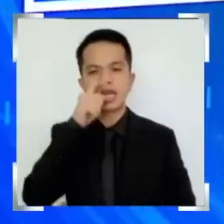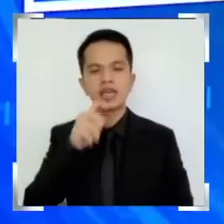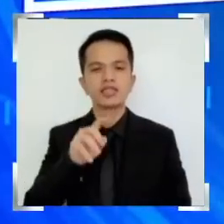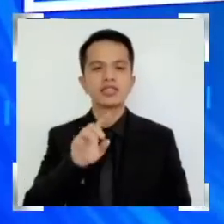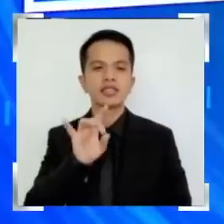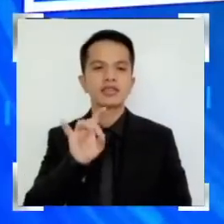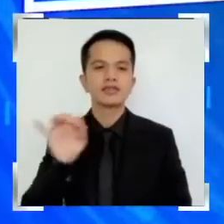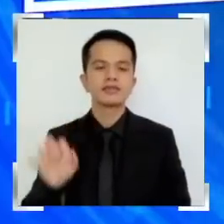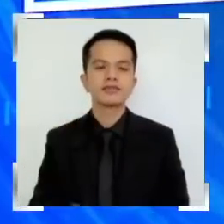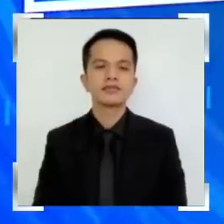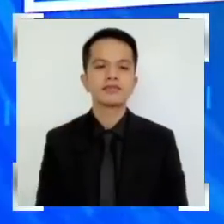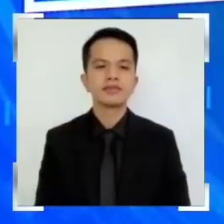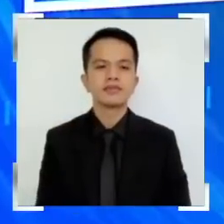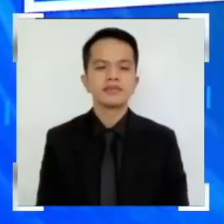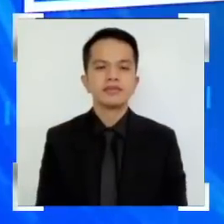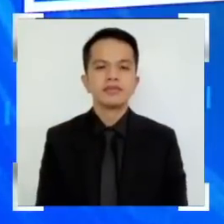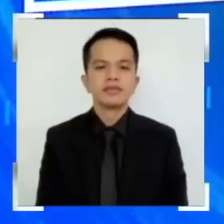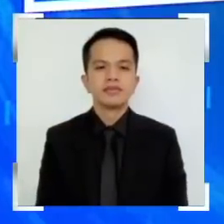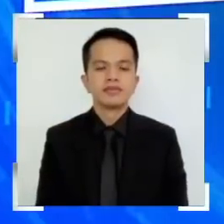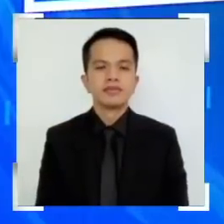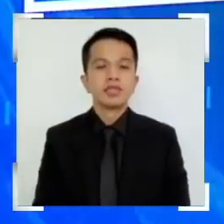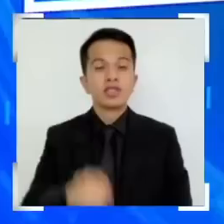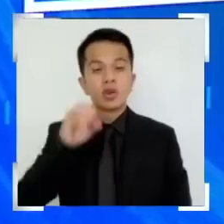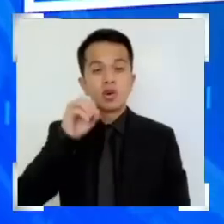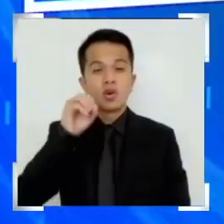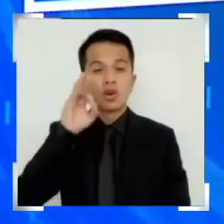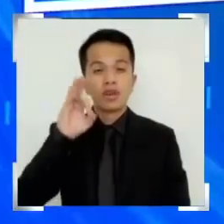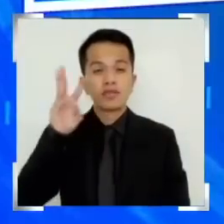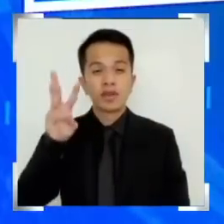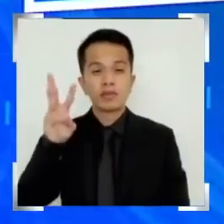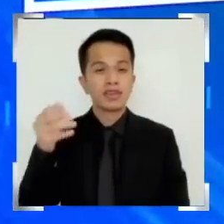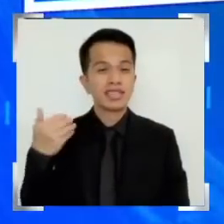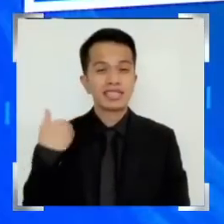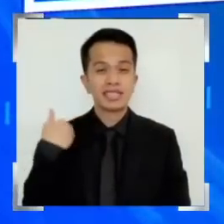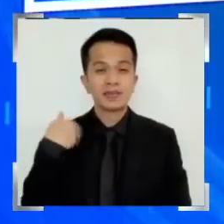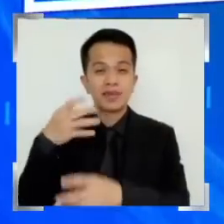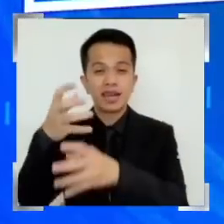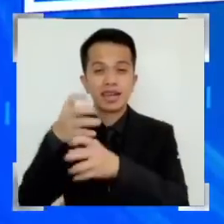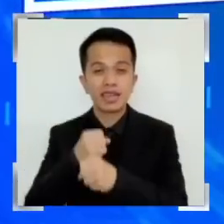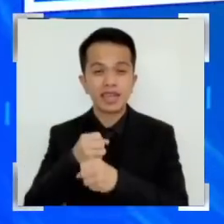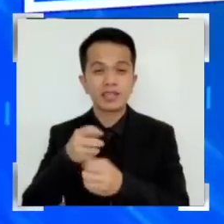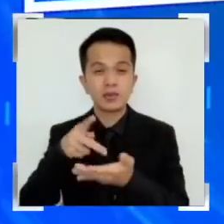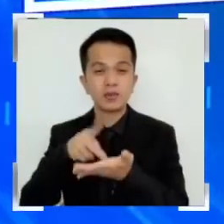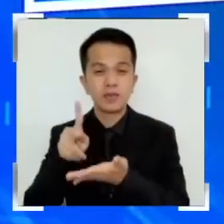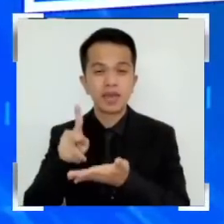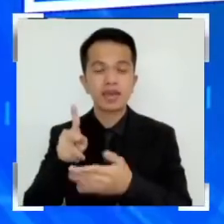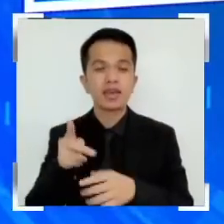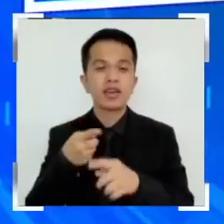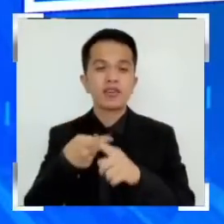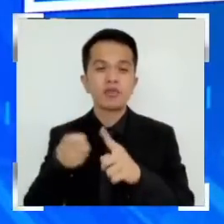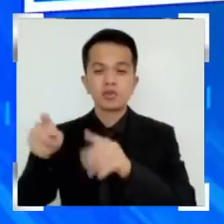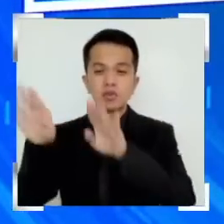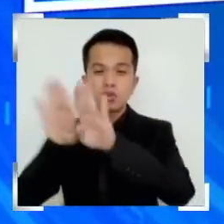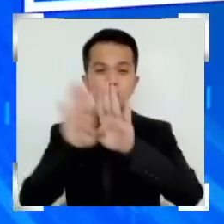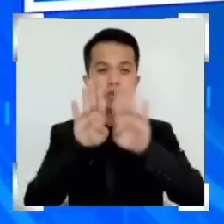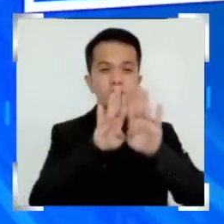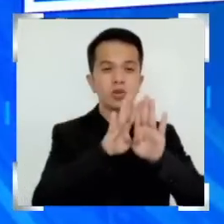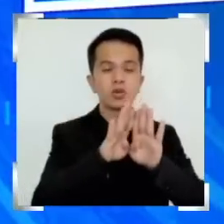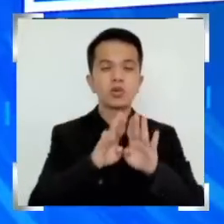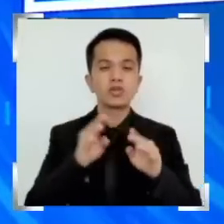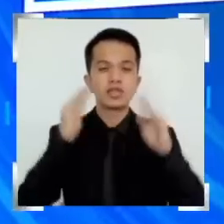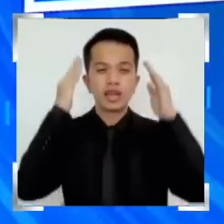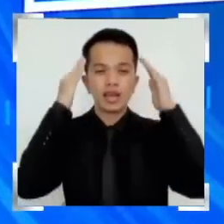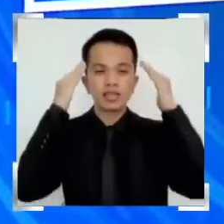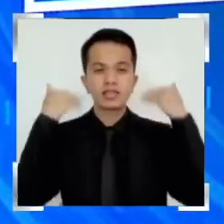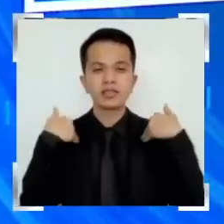Para po sa libo-libong OFW na hindi pa rin nakukuha ang kanilang back pay mula sa managsarang kumpanya sa Saudi, nagbigay ng katiyakan